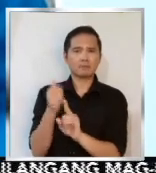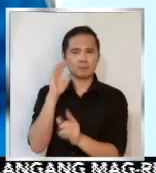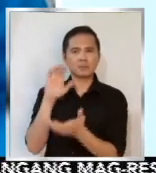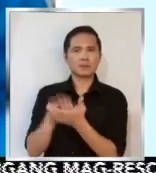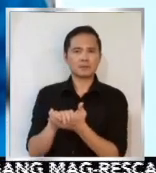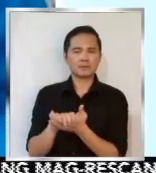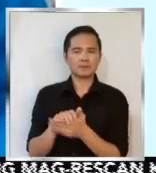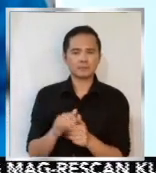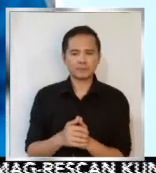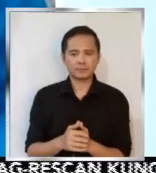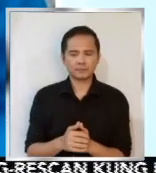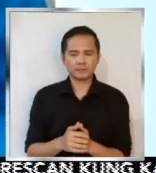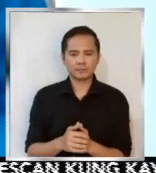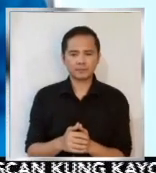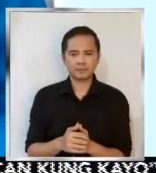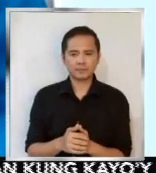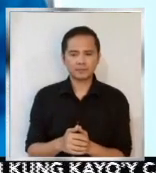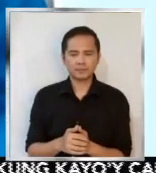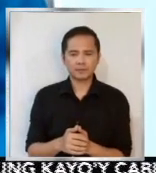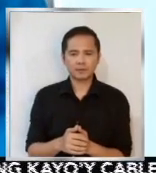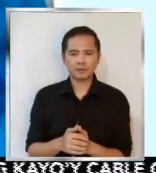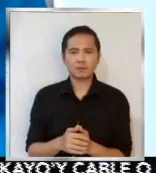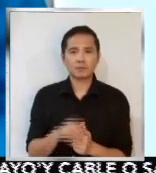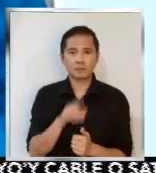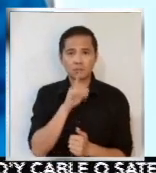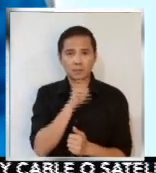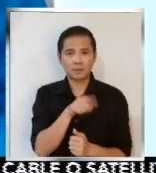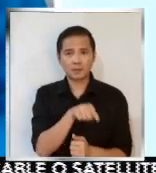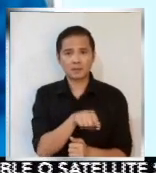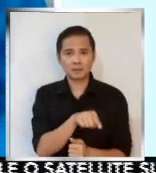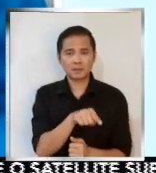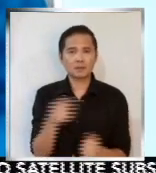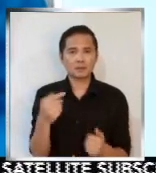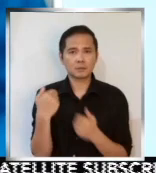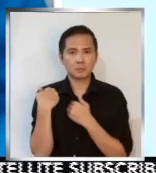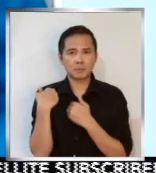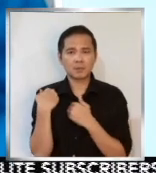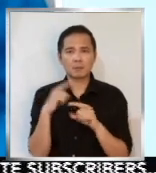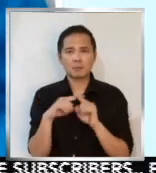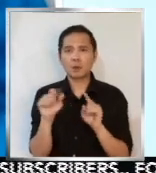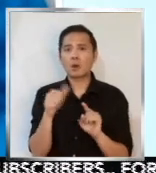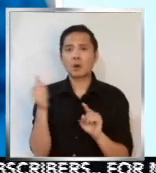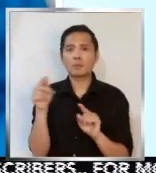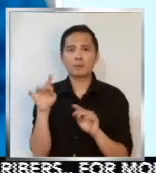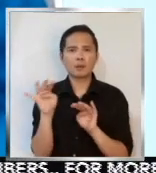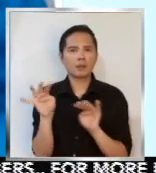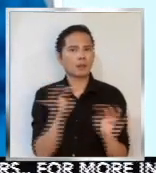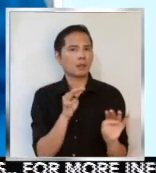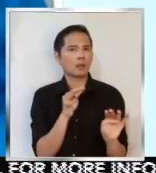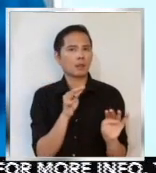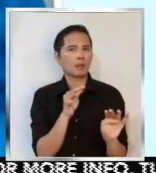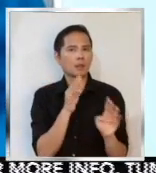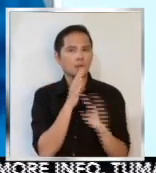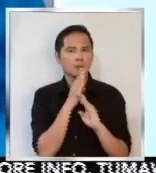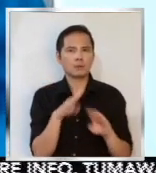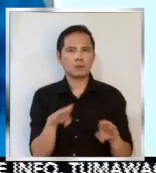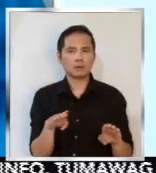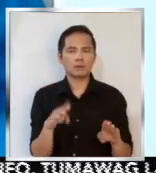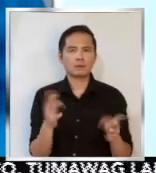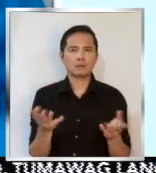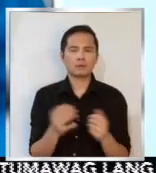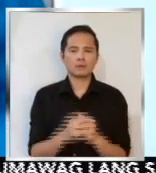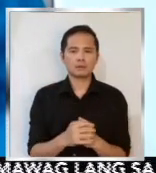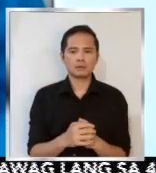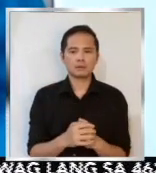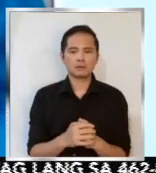nila guguluhin? They won't rock the boat, hindi ba? Tahimik na lang lahat kumikita sila. So the mere fact